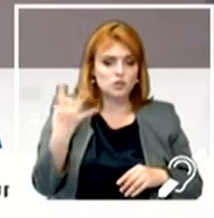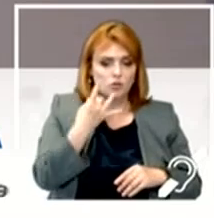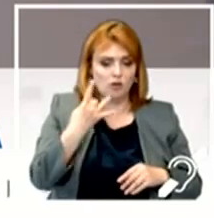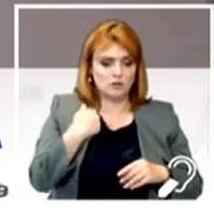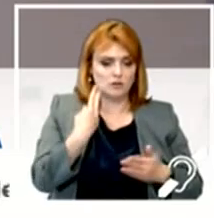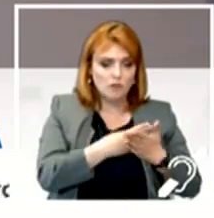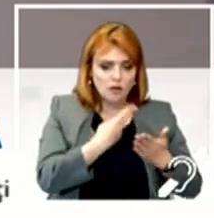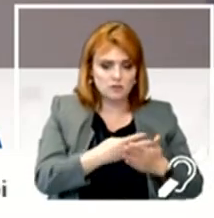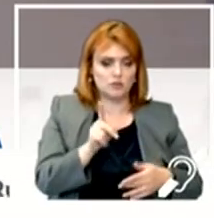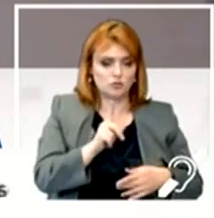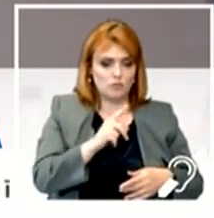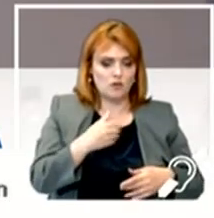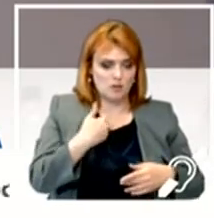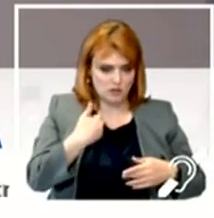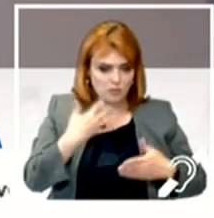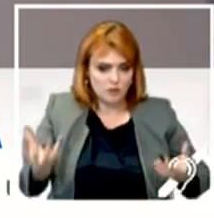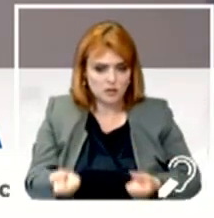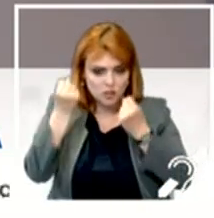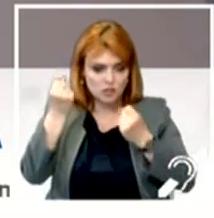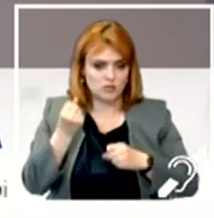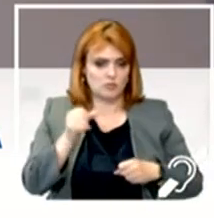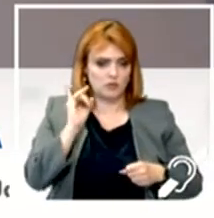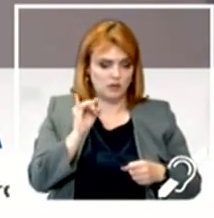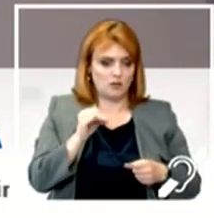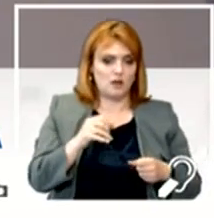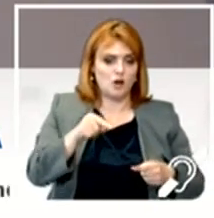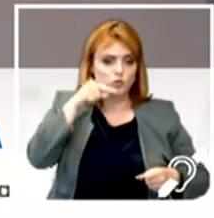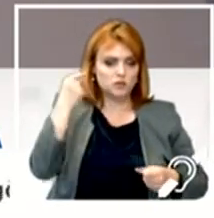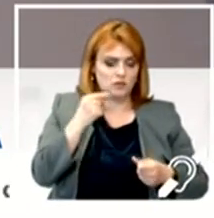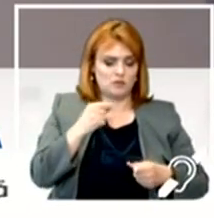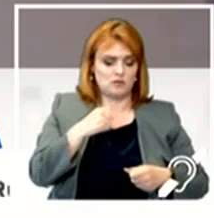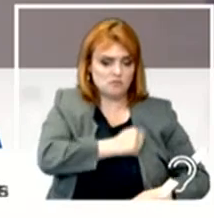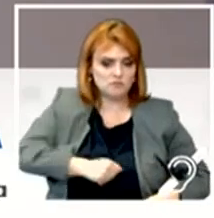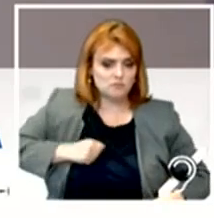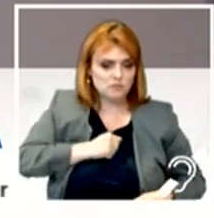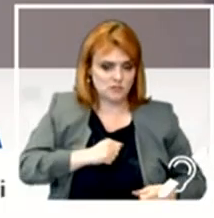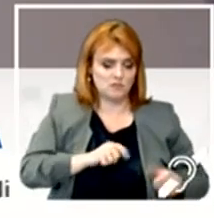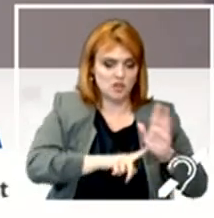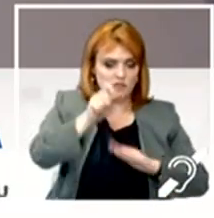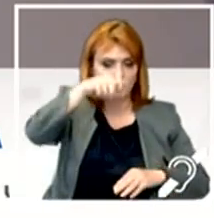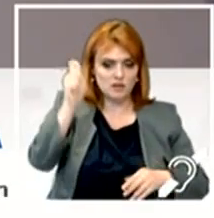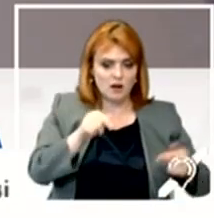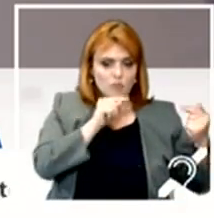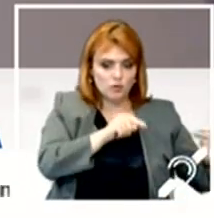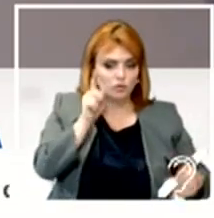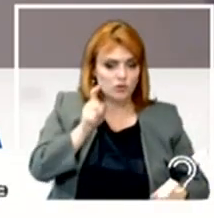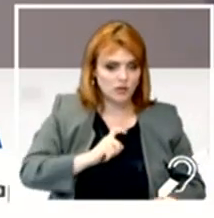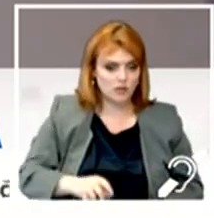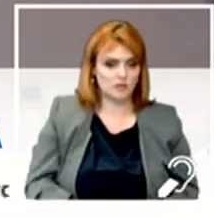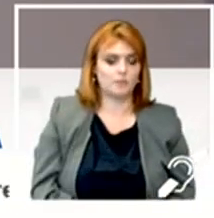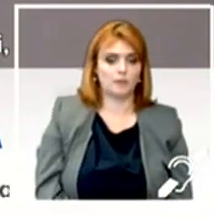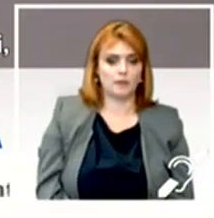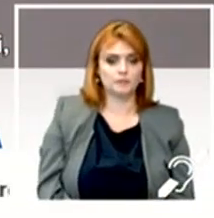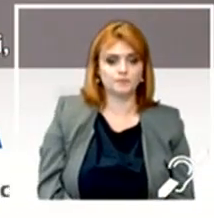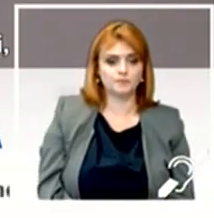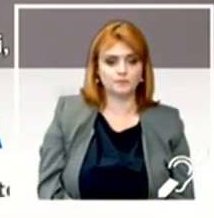des victimes de l'agression en créant aujourd'hui un registre international des dommages causés par l'agression de la Russie contre